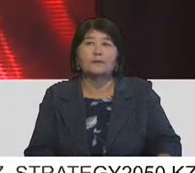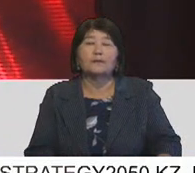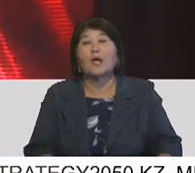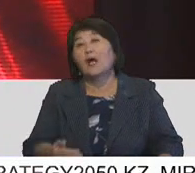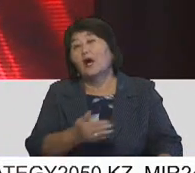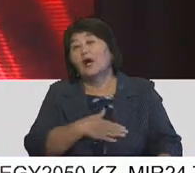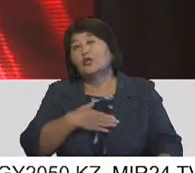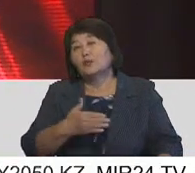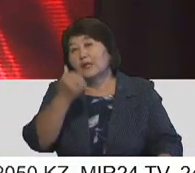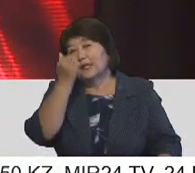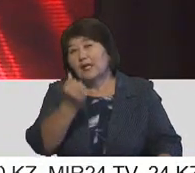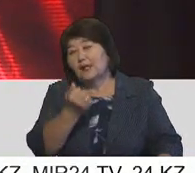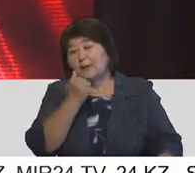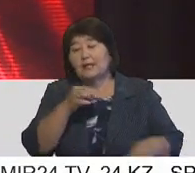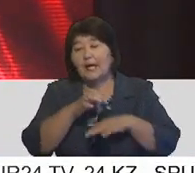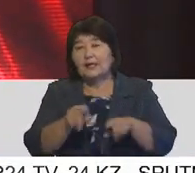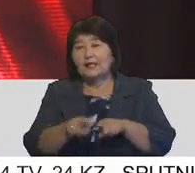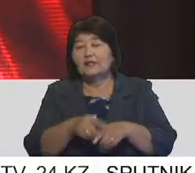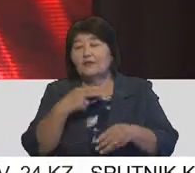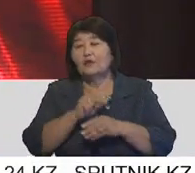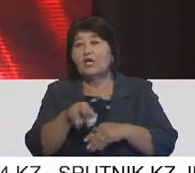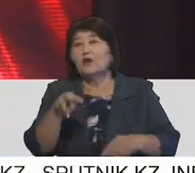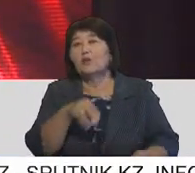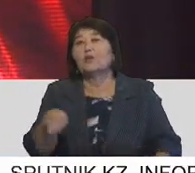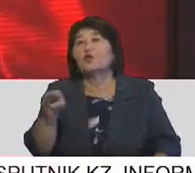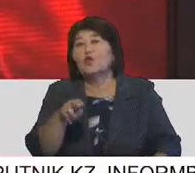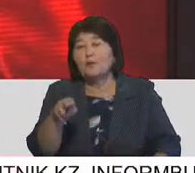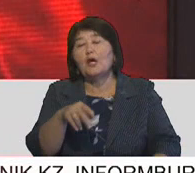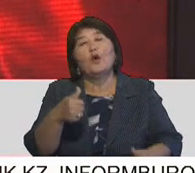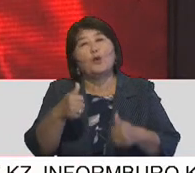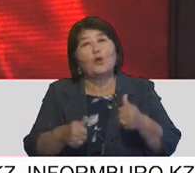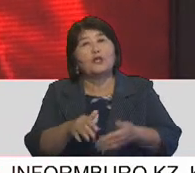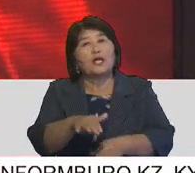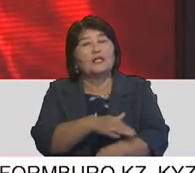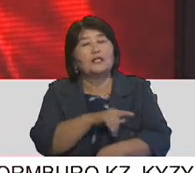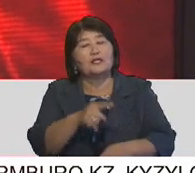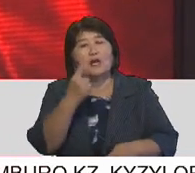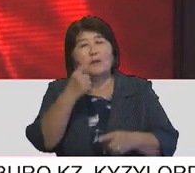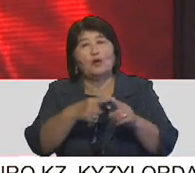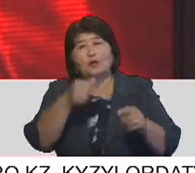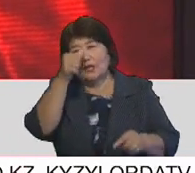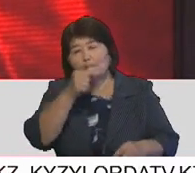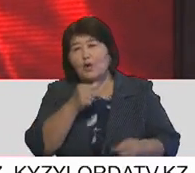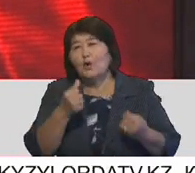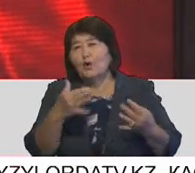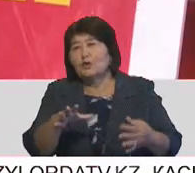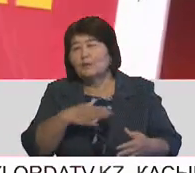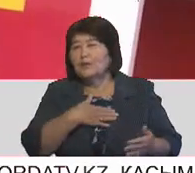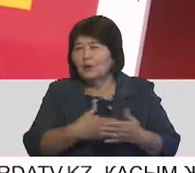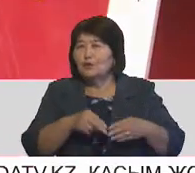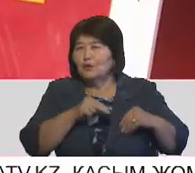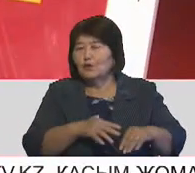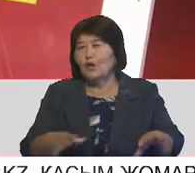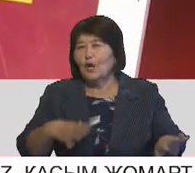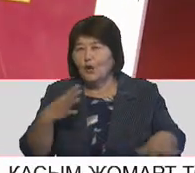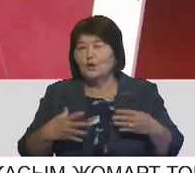Хочу выразить благодарность организаторам и своему наставнику Мирвер Дусимбай. Конкурс длился в течение полутора месяца. Сколько было вложено труда.